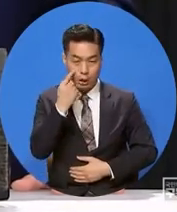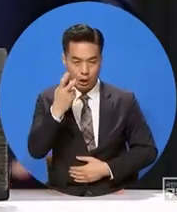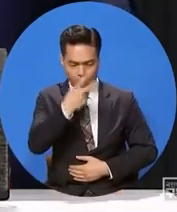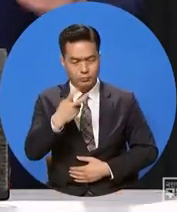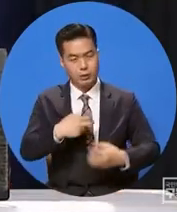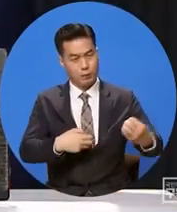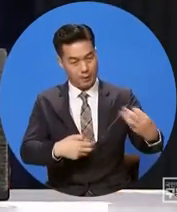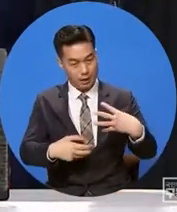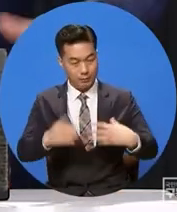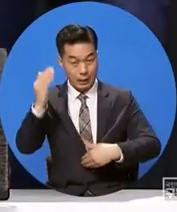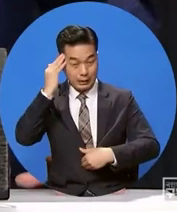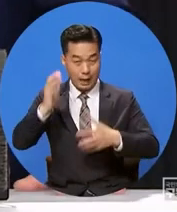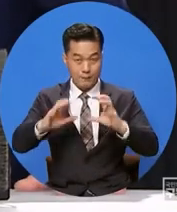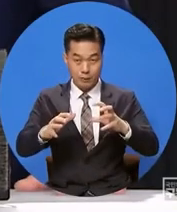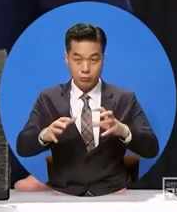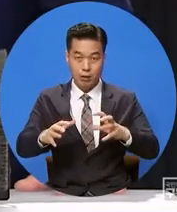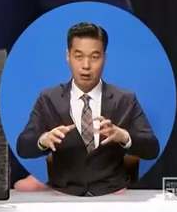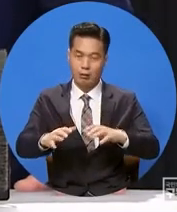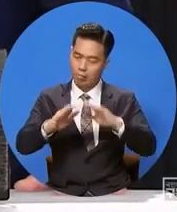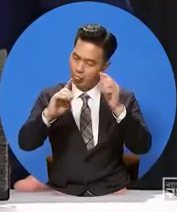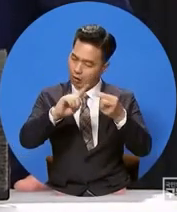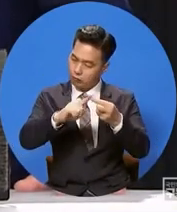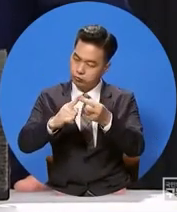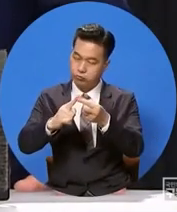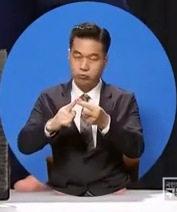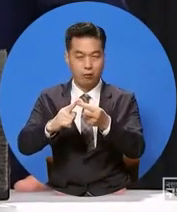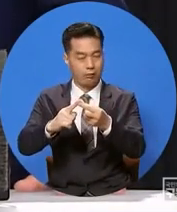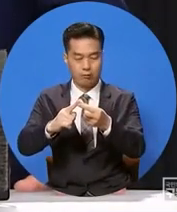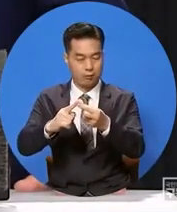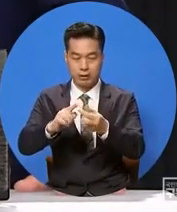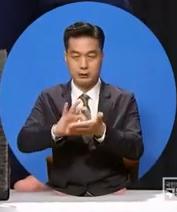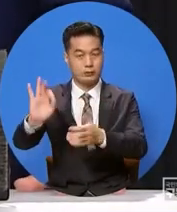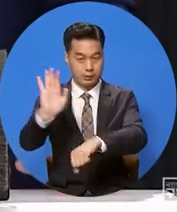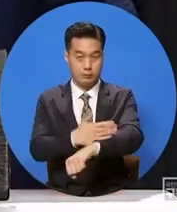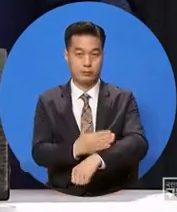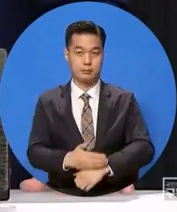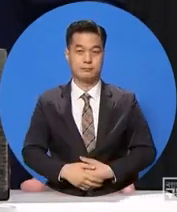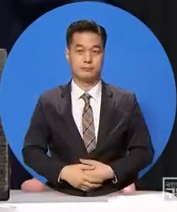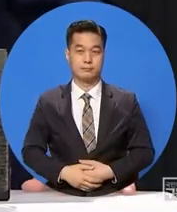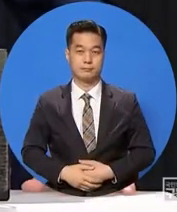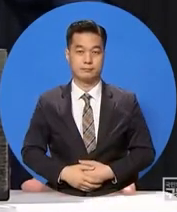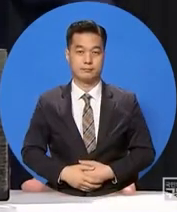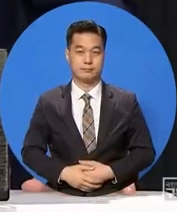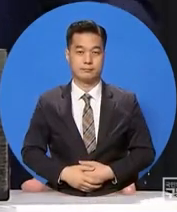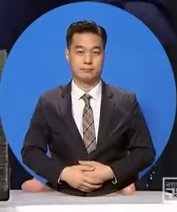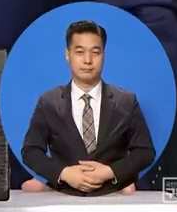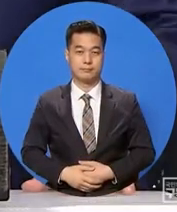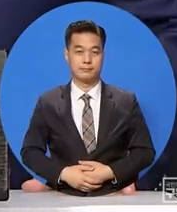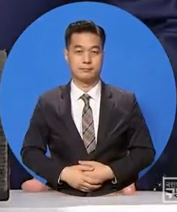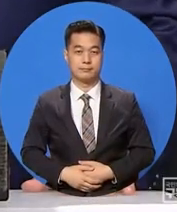아니죠. 얘기하시면 예. 대한민국의 이 국어가 자, 오염이 되는 거죠. 홍준표 이제 마무리 지어주시죠. 자